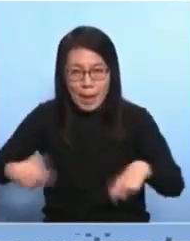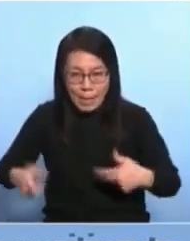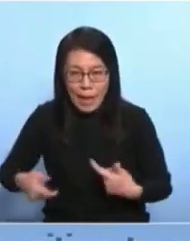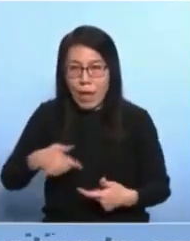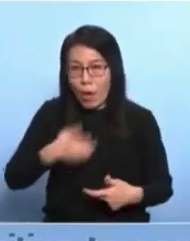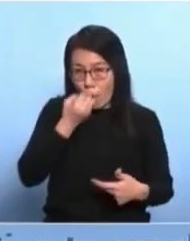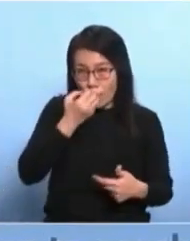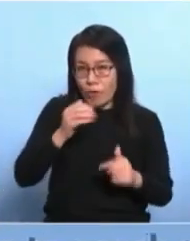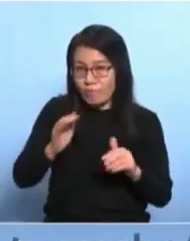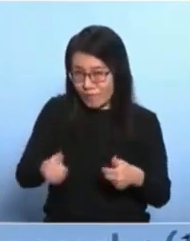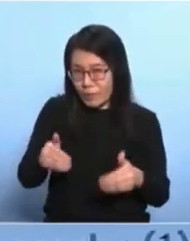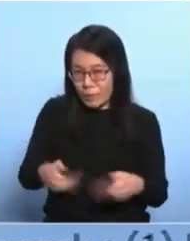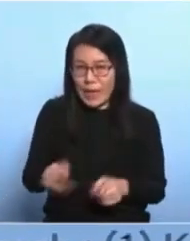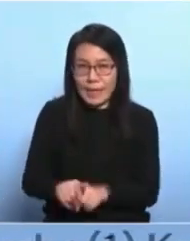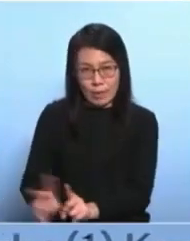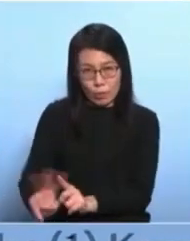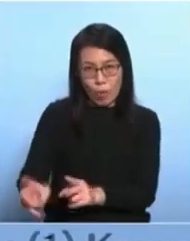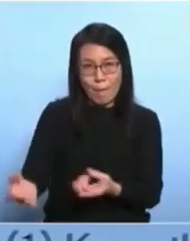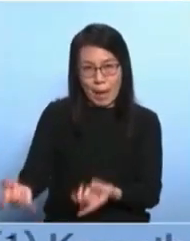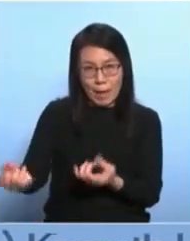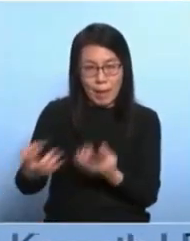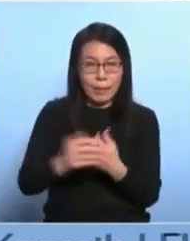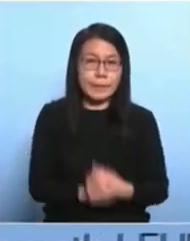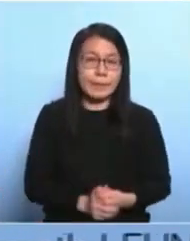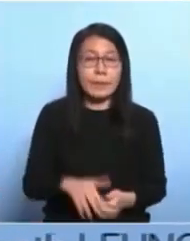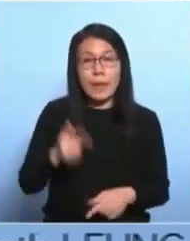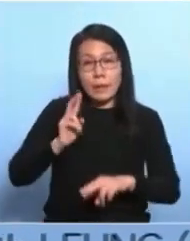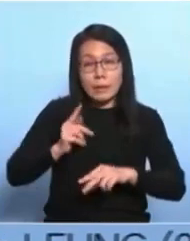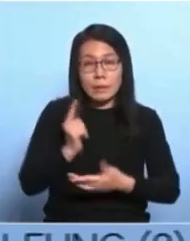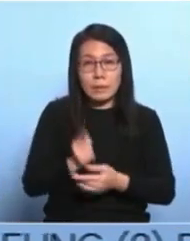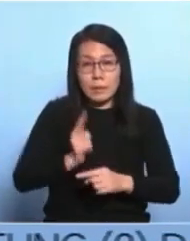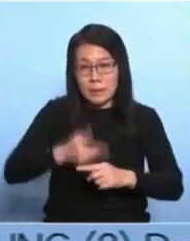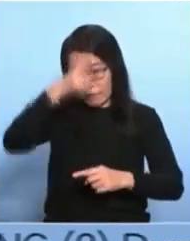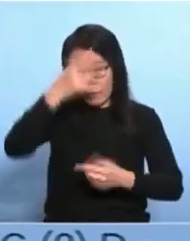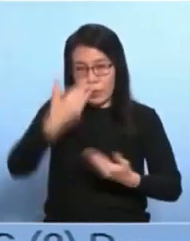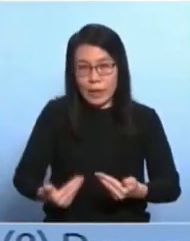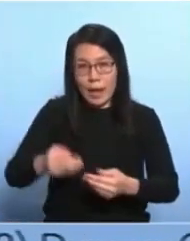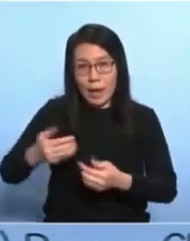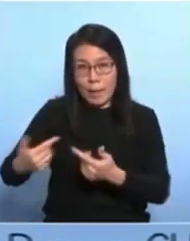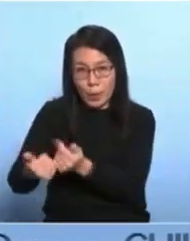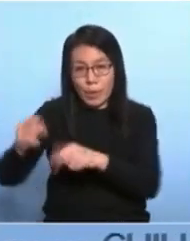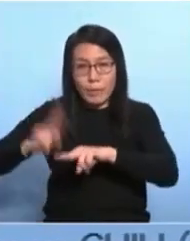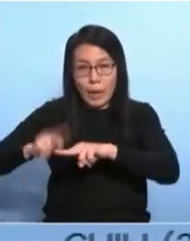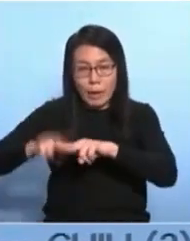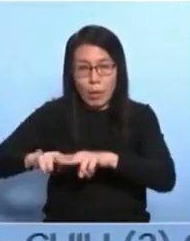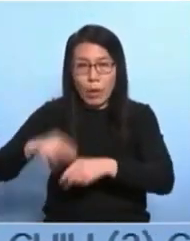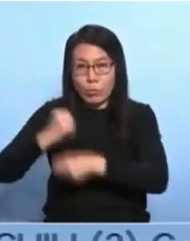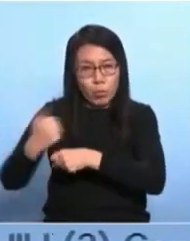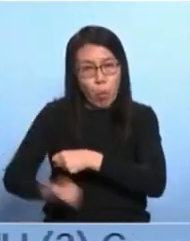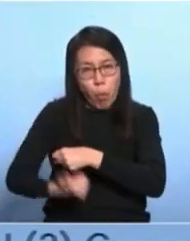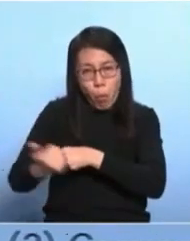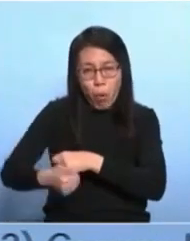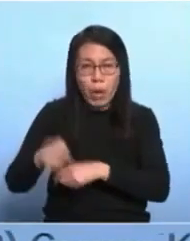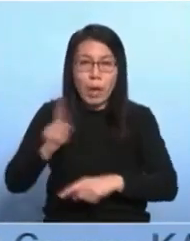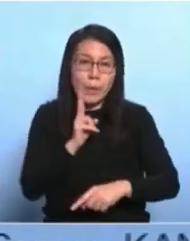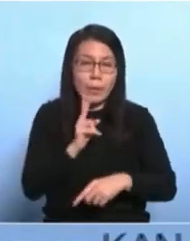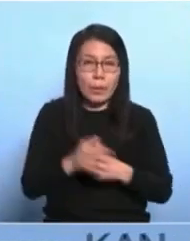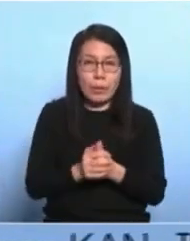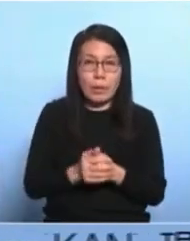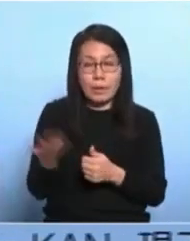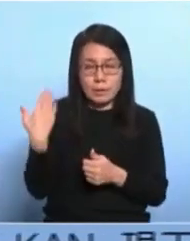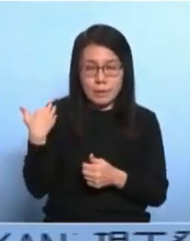港是有所裨益。而事實上，政府現在在配合內地方面是可以做得更加好的，例如在